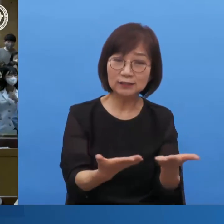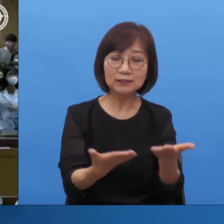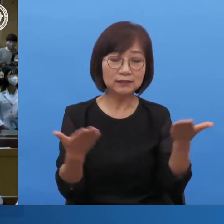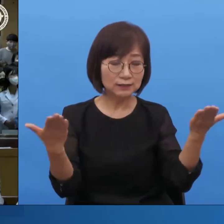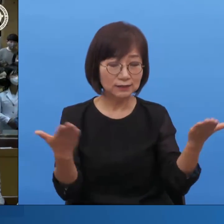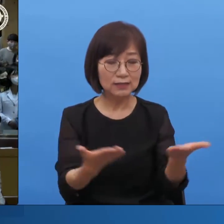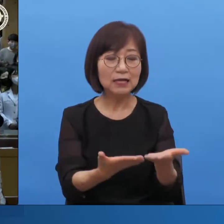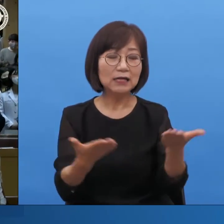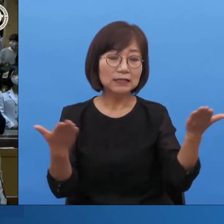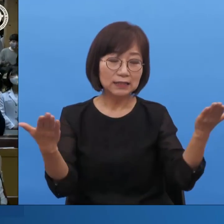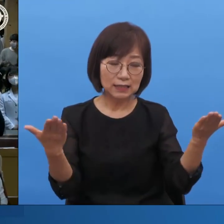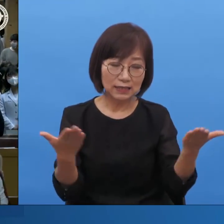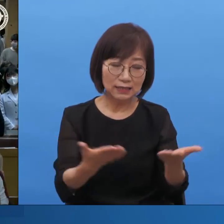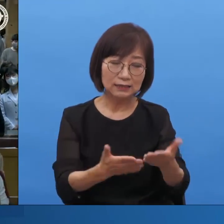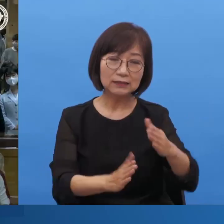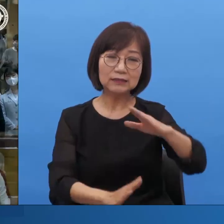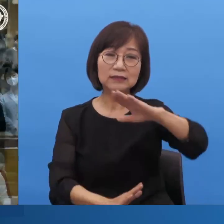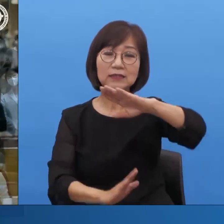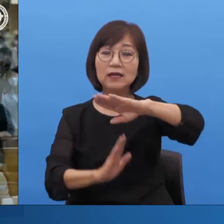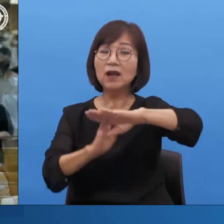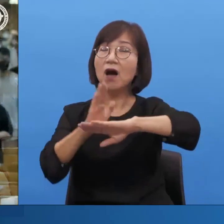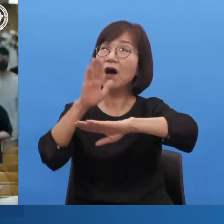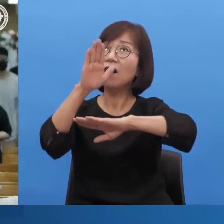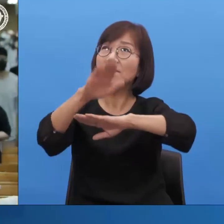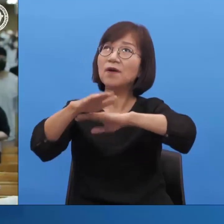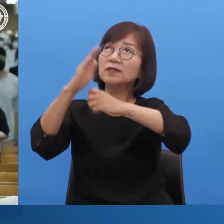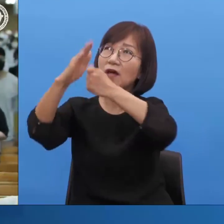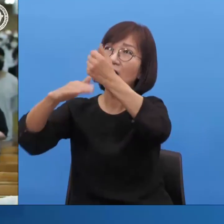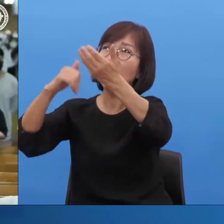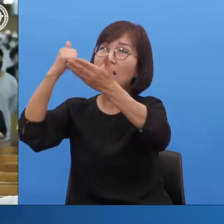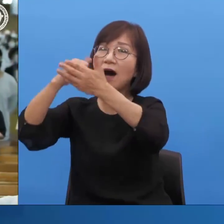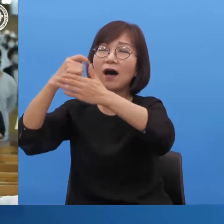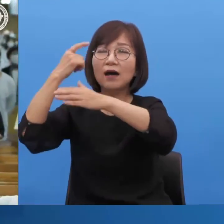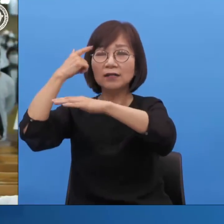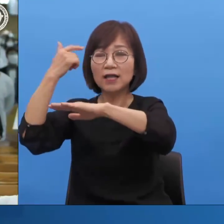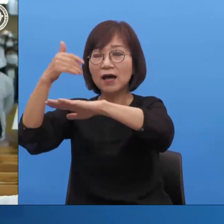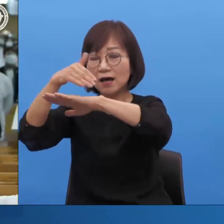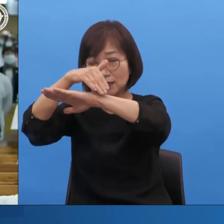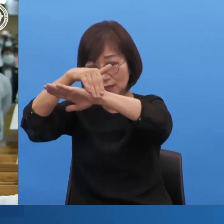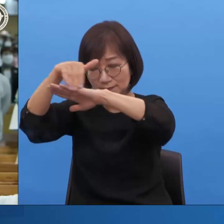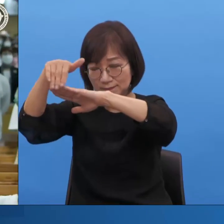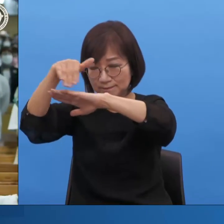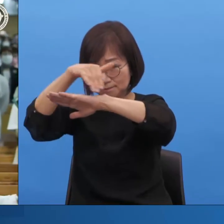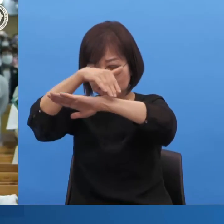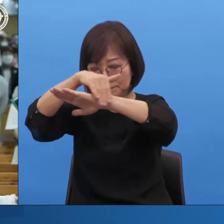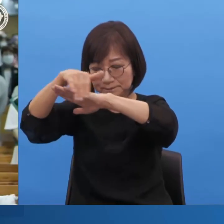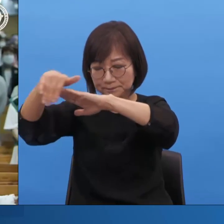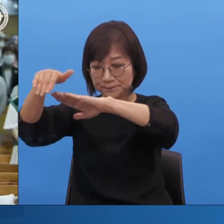소원을 이를 넘어서 하나님